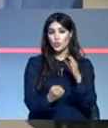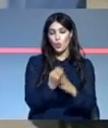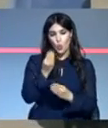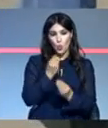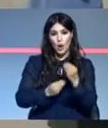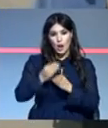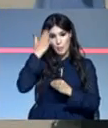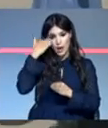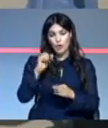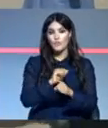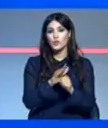بالطفره البريطانيه